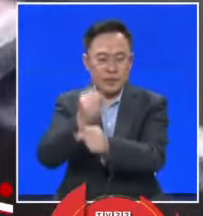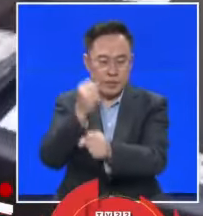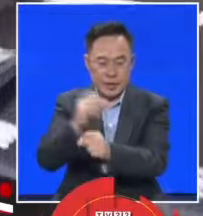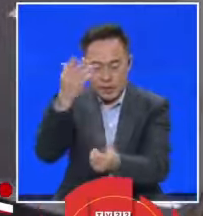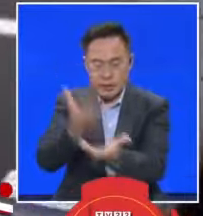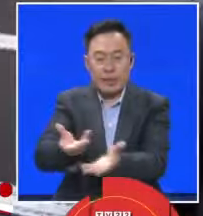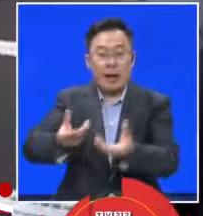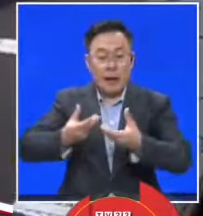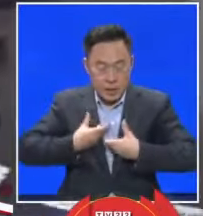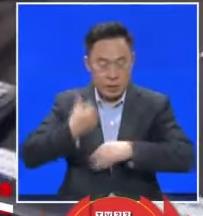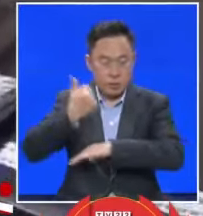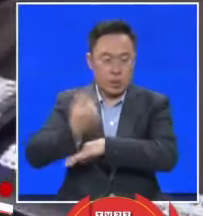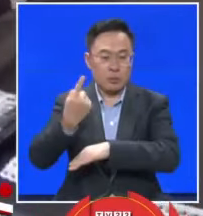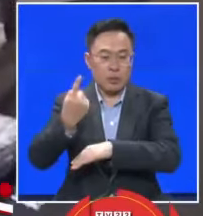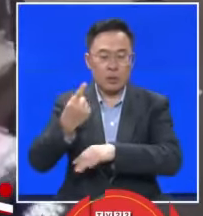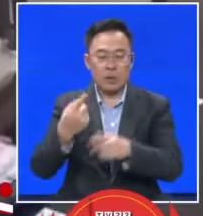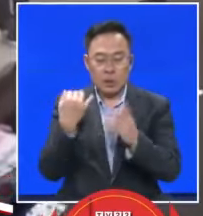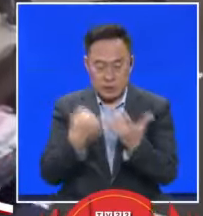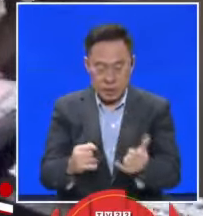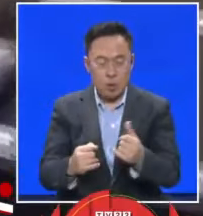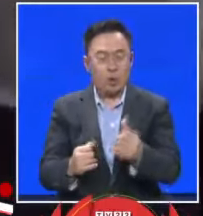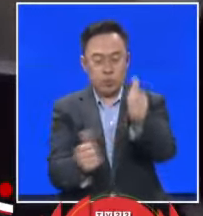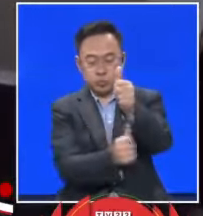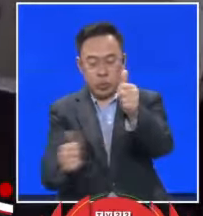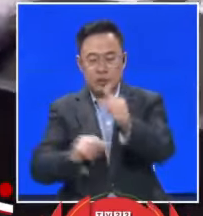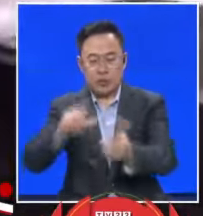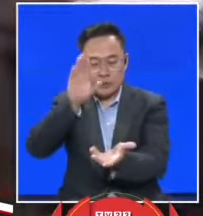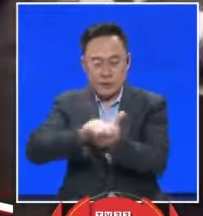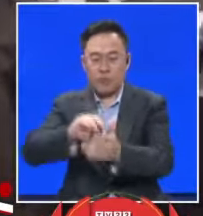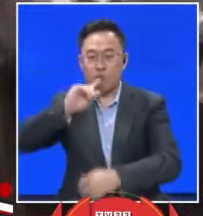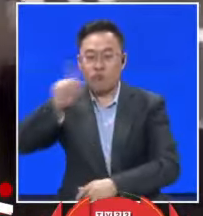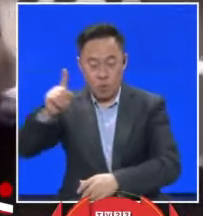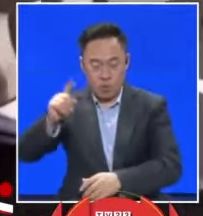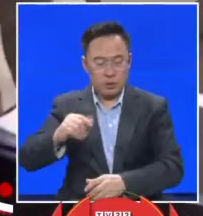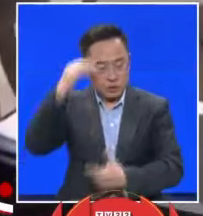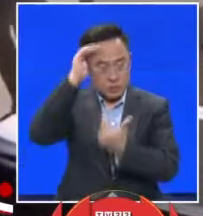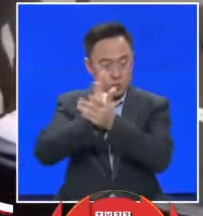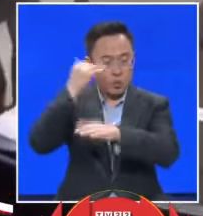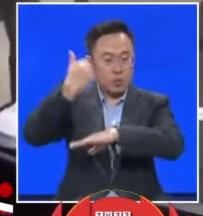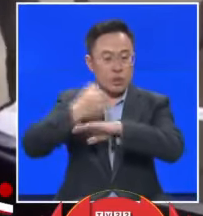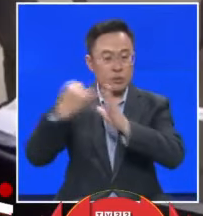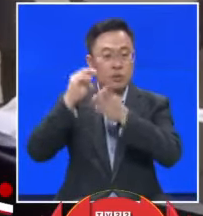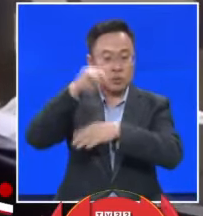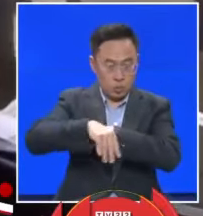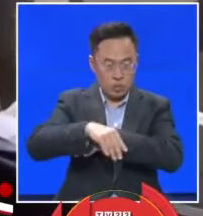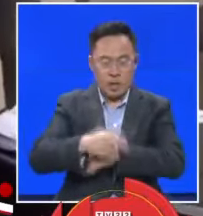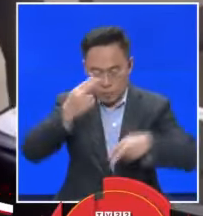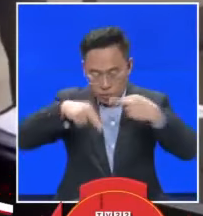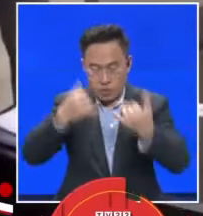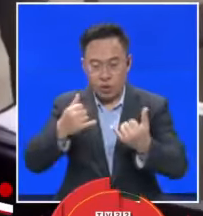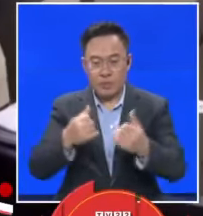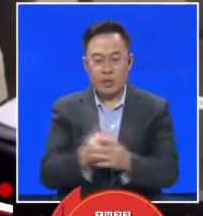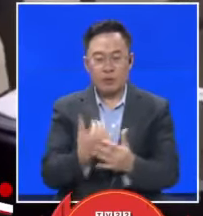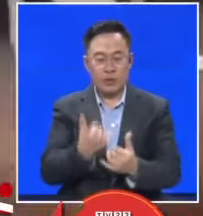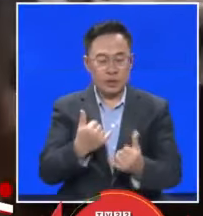เลยครับในเรื่องที่ถูกกล่าวหาเรื่องนี้แล้วก็บอกว่าถ้าเกิดกรรมการมีมูลว่าถูกกล่าวหาผู้ถูกกล่าวหาทำให้ผิดทำผิดวินัย